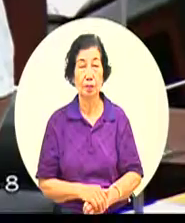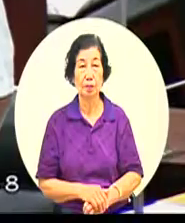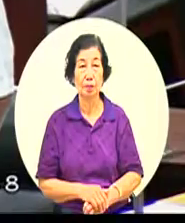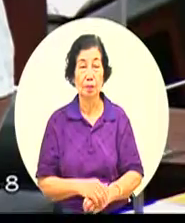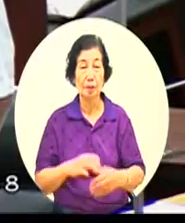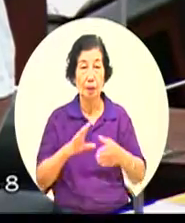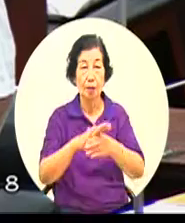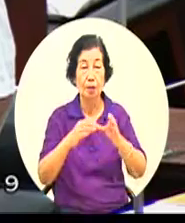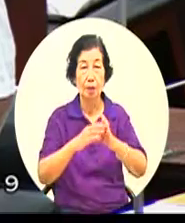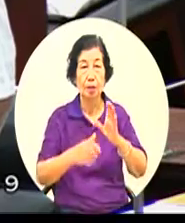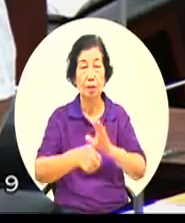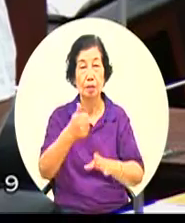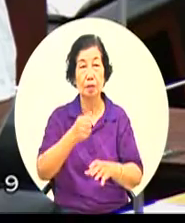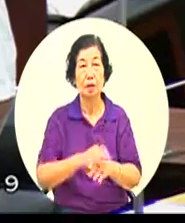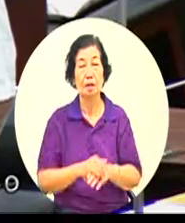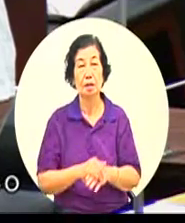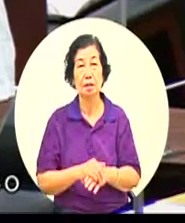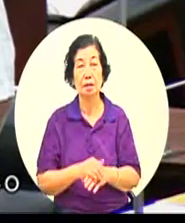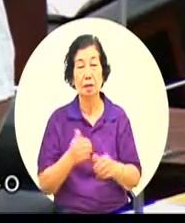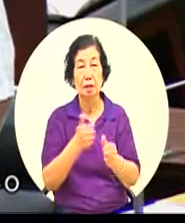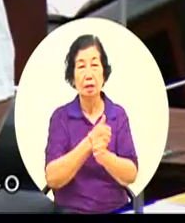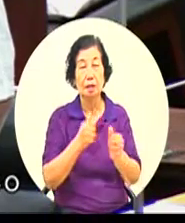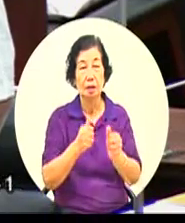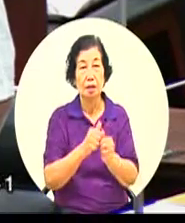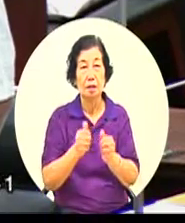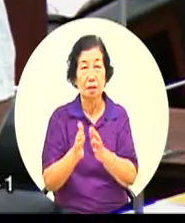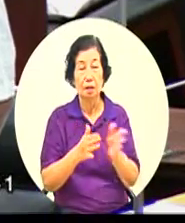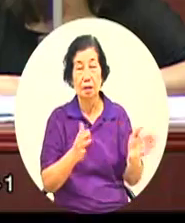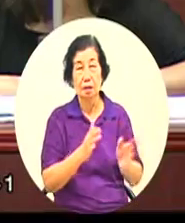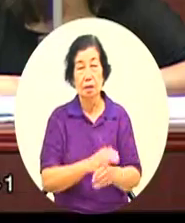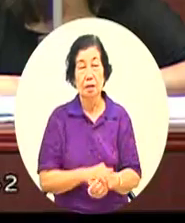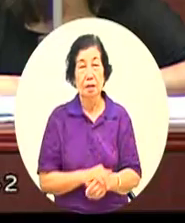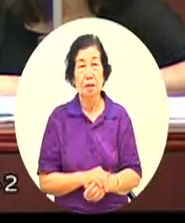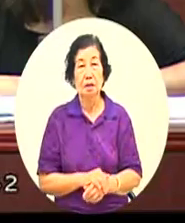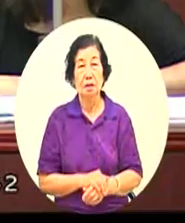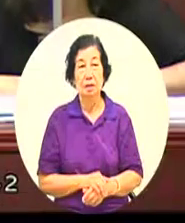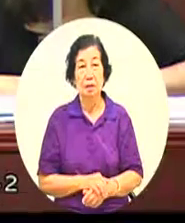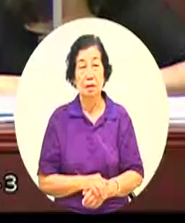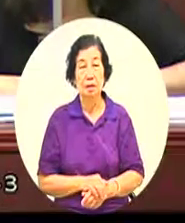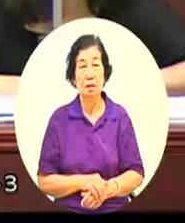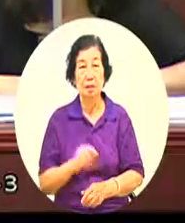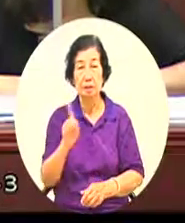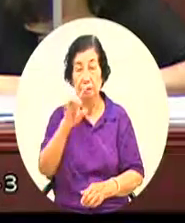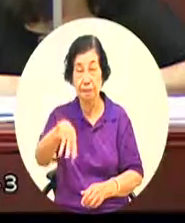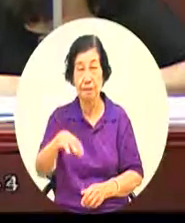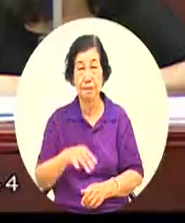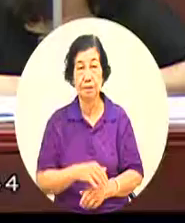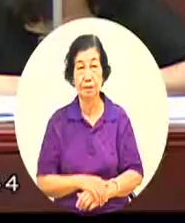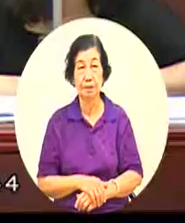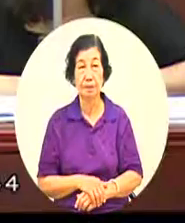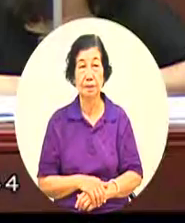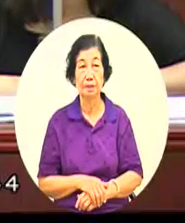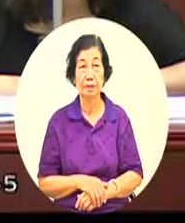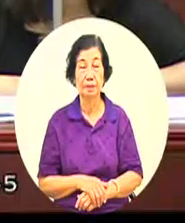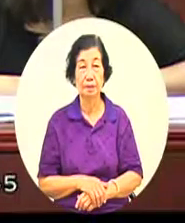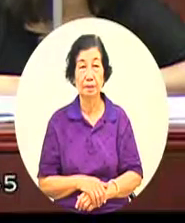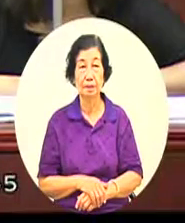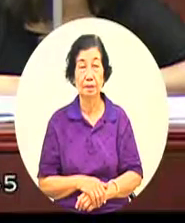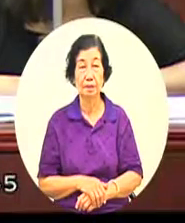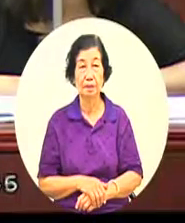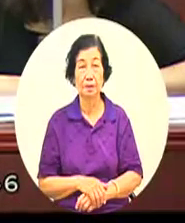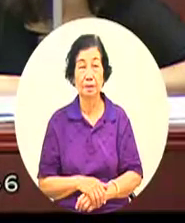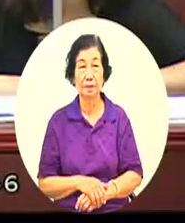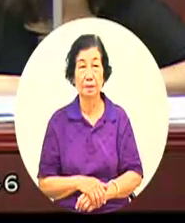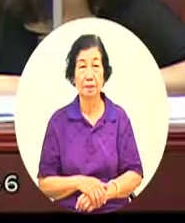答。 谢谢主席，谢谢林议员。这是那个，应该是我们市定